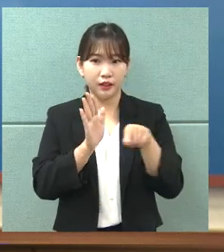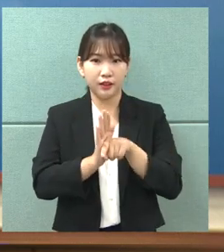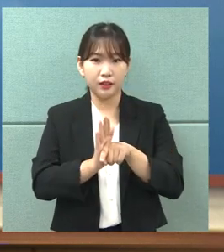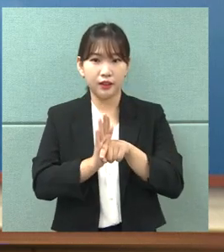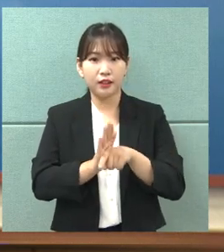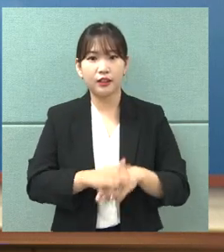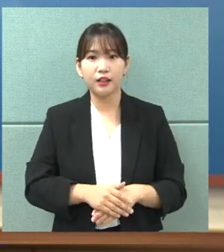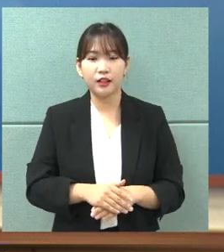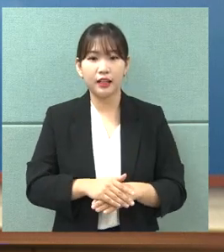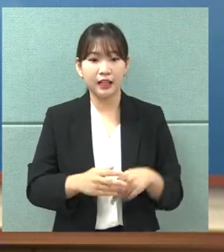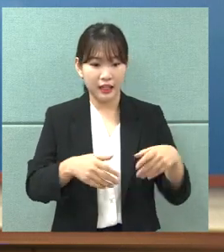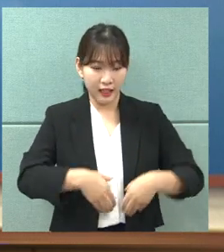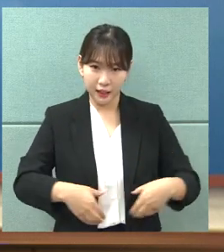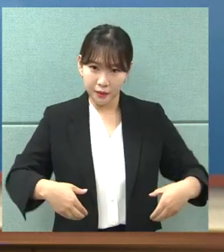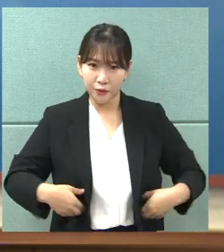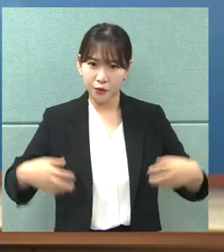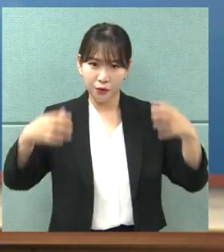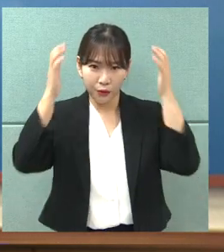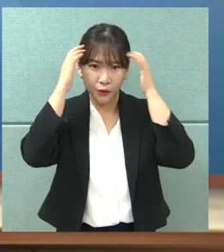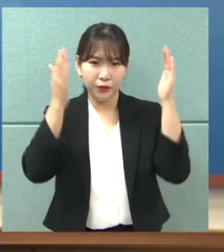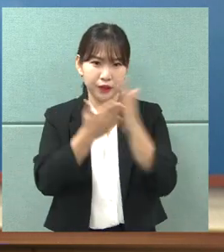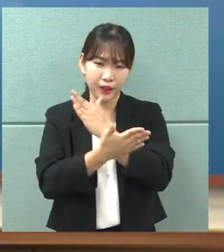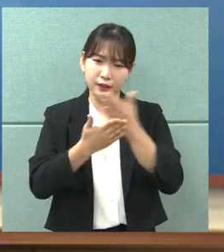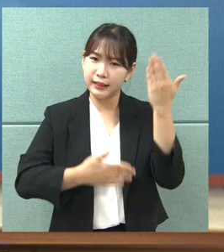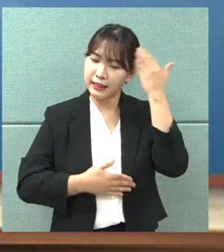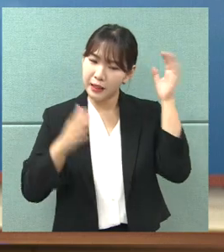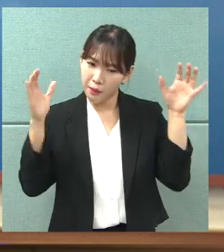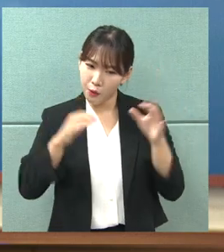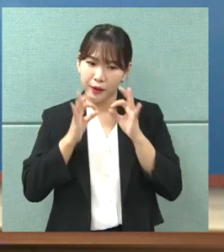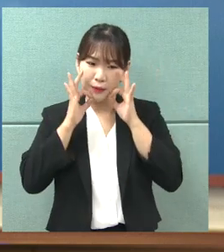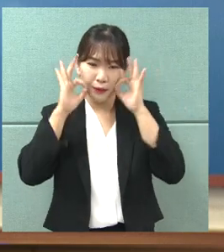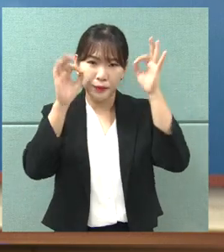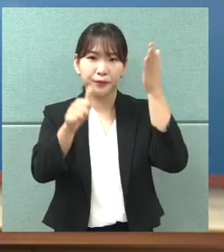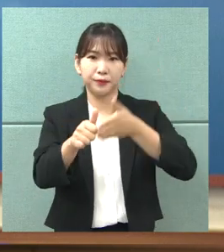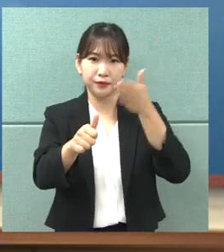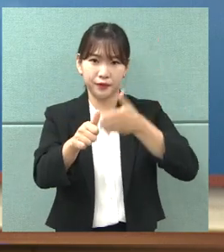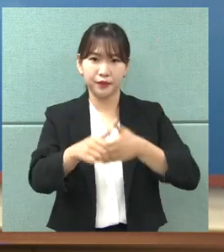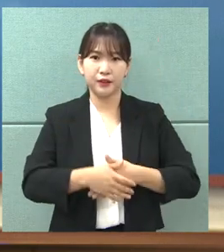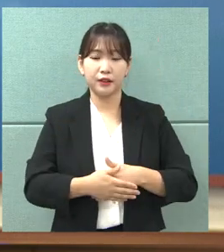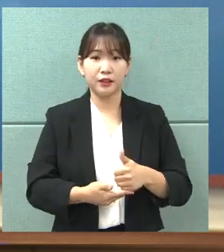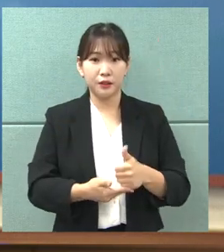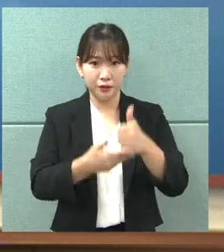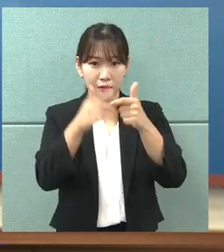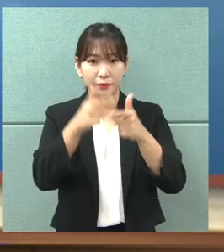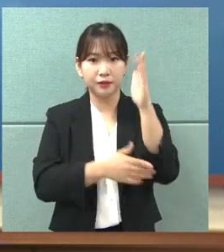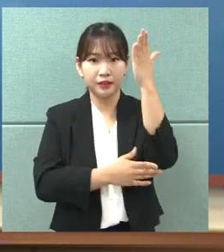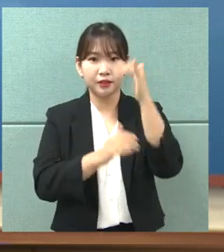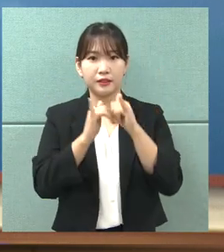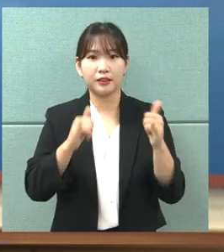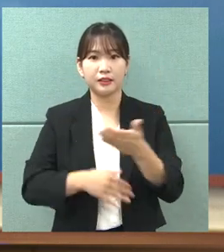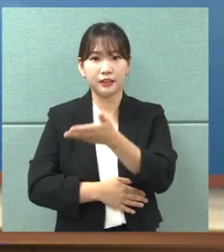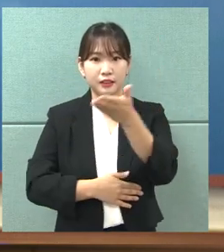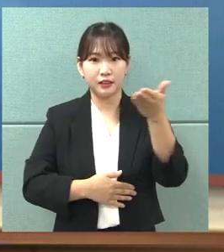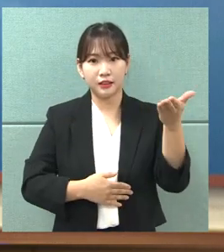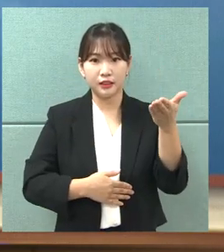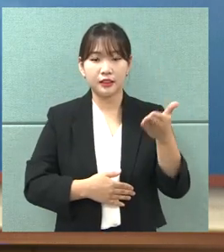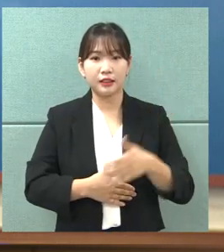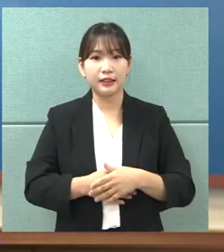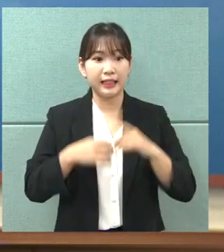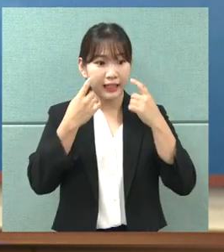있도록 양보와 고통분담의 지혜를 발휘해 줄 것을 당부드립니다 존경하는 목포시민 여러분